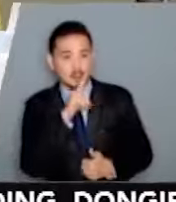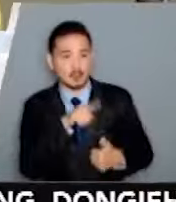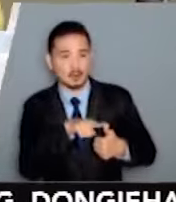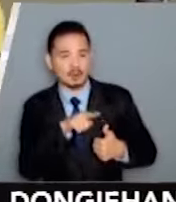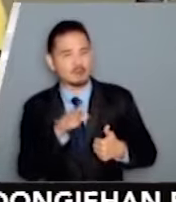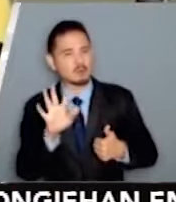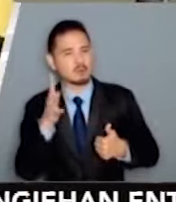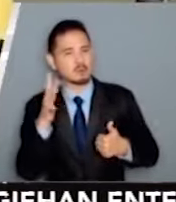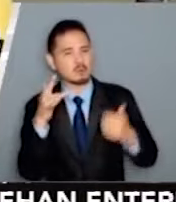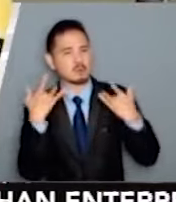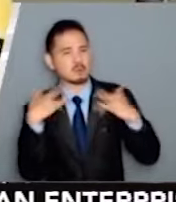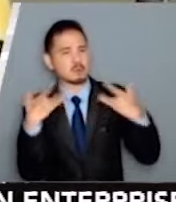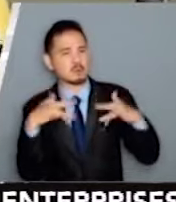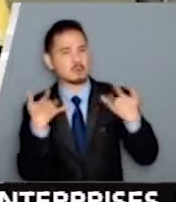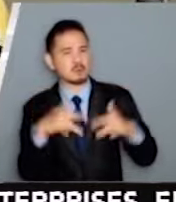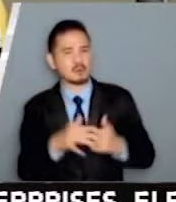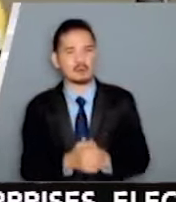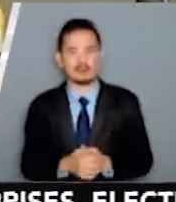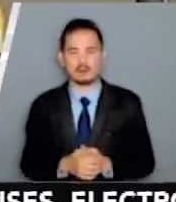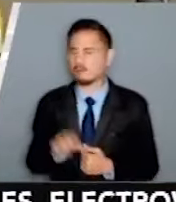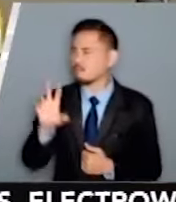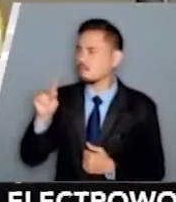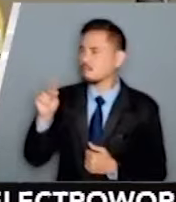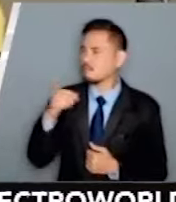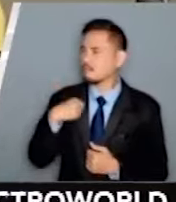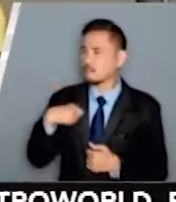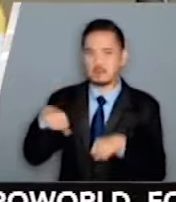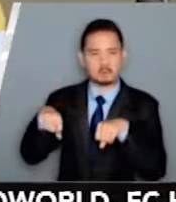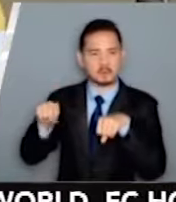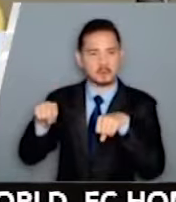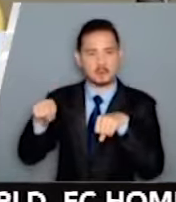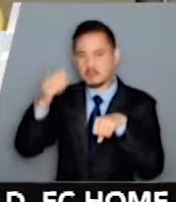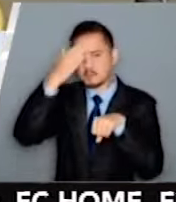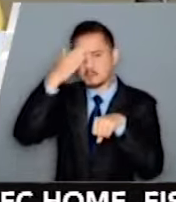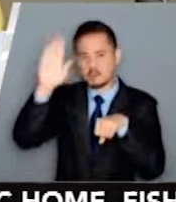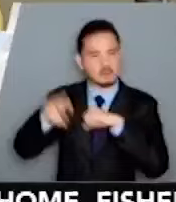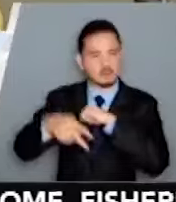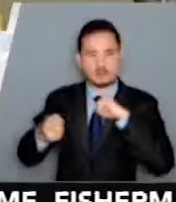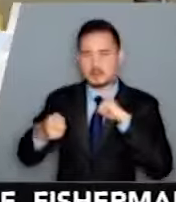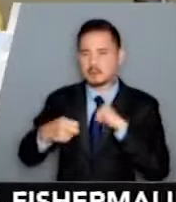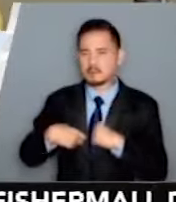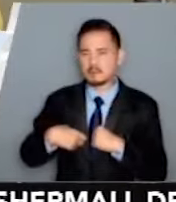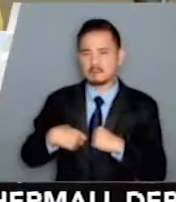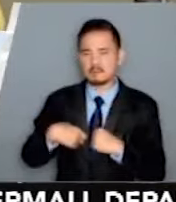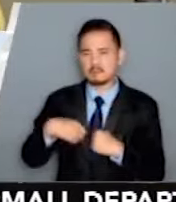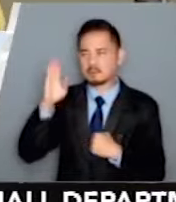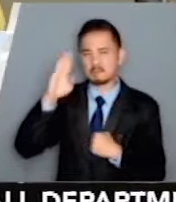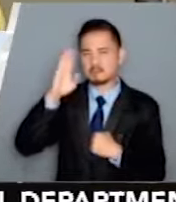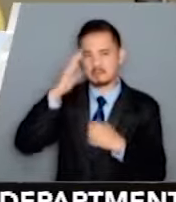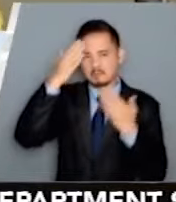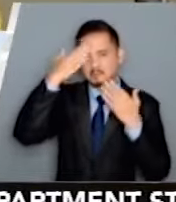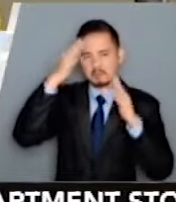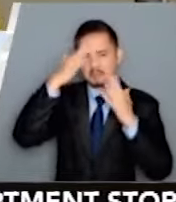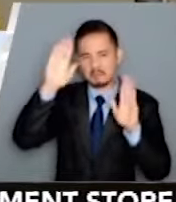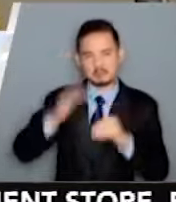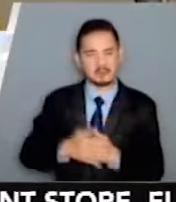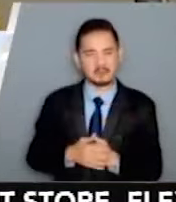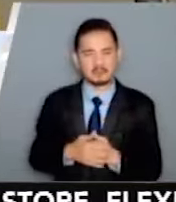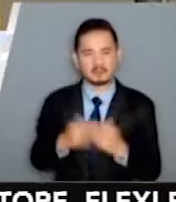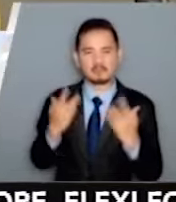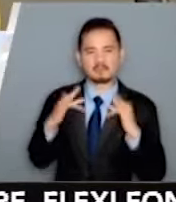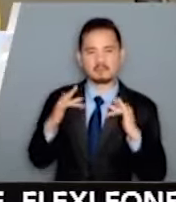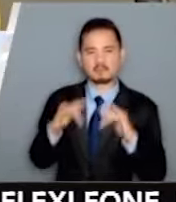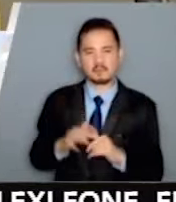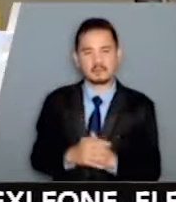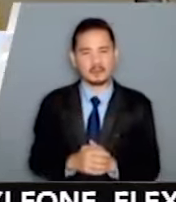Hindi ko po alam na yung motorsiklo ay nakaw, sir. Bakit nasa'yo? Yun nga po, sir. Pinakisuyuan niya po ako at gawa ng bagong upa lang po